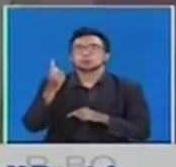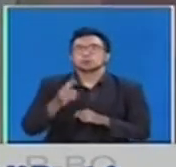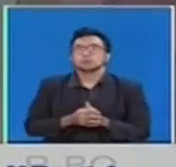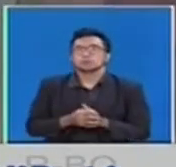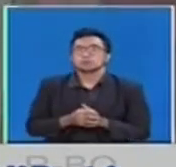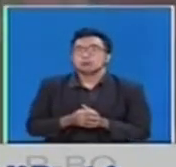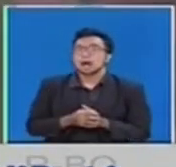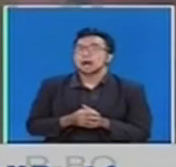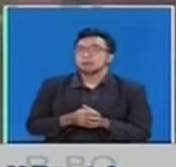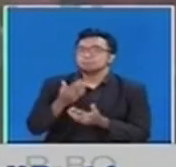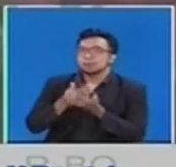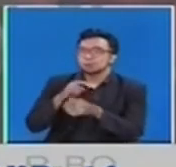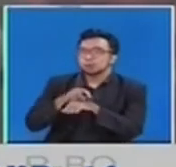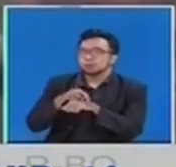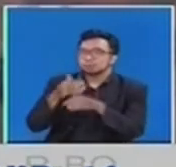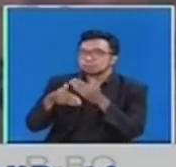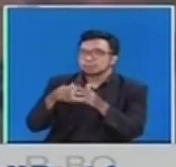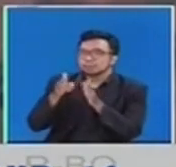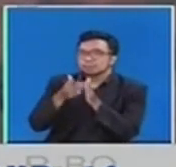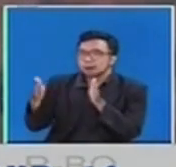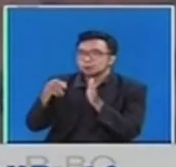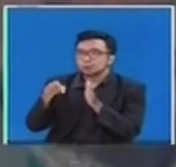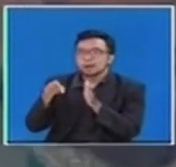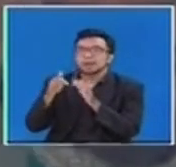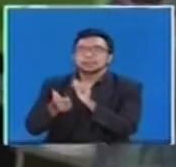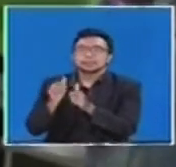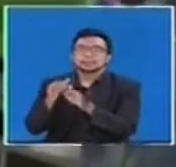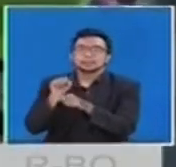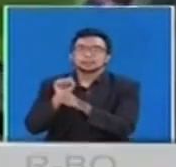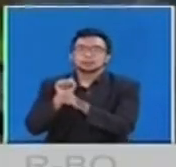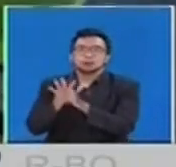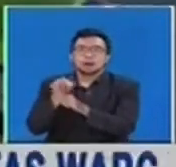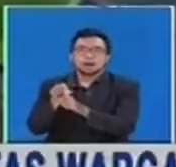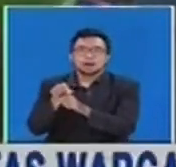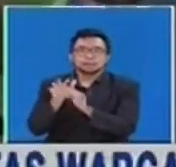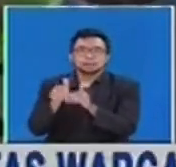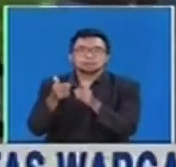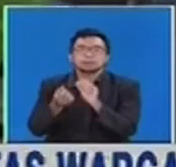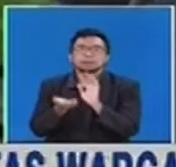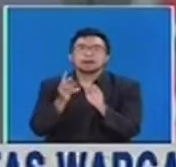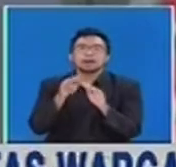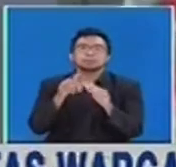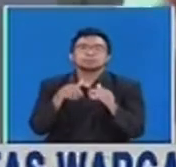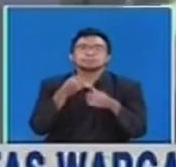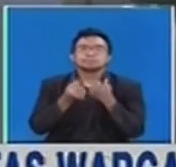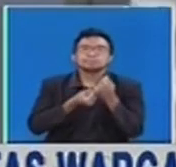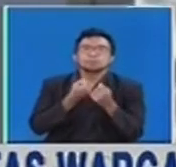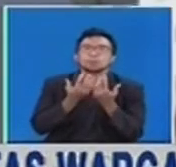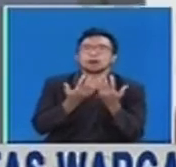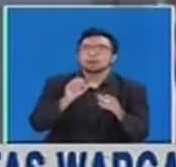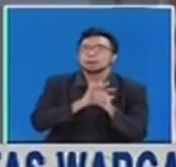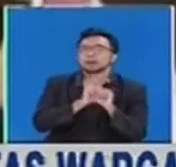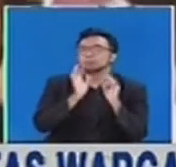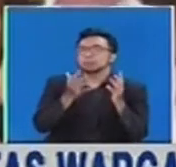Penyesuaian batas waktu masa berlaku hasil uji tes COVID-19 ini diputuskan untuk menghidupkan kembali produktivitas warga di tengah pandemi.